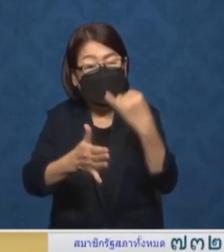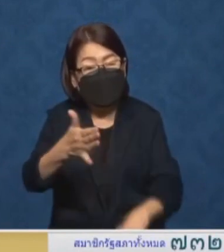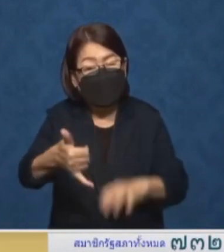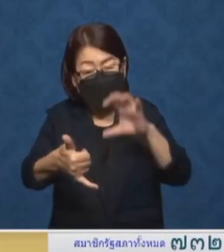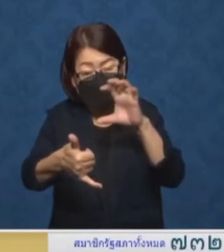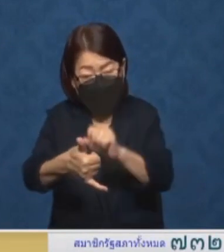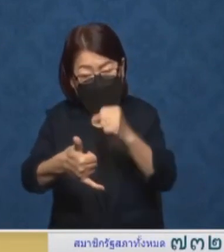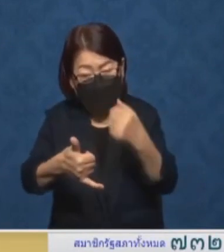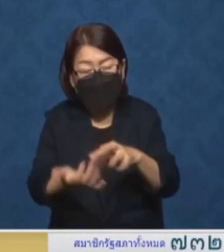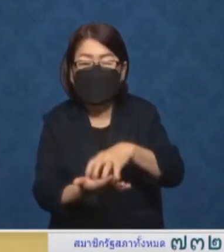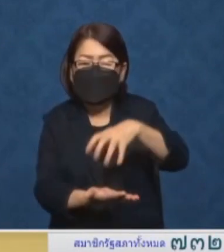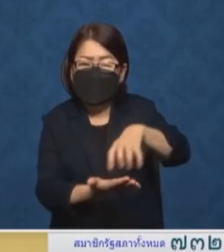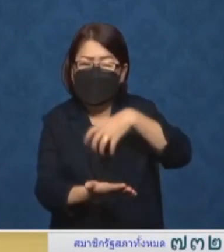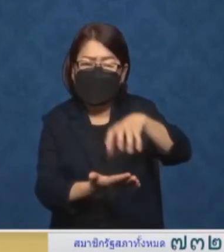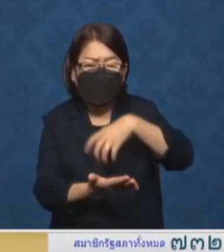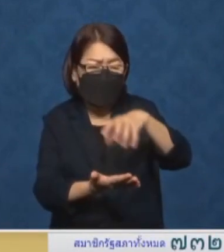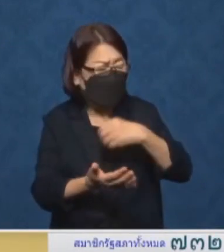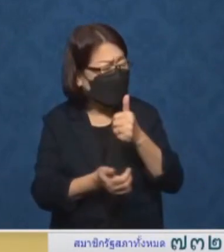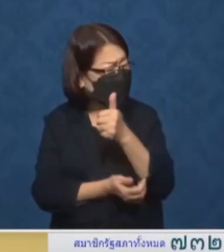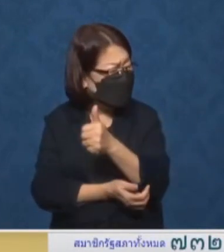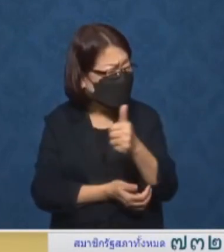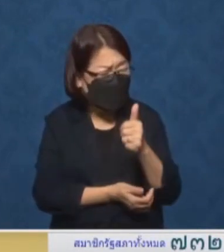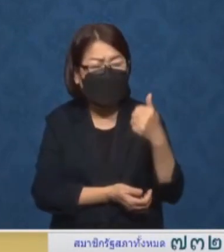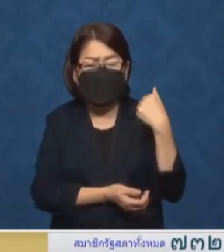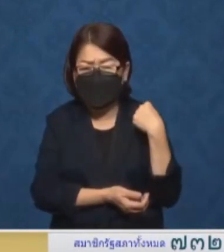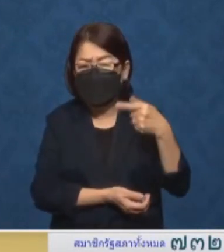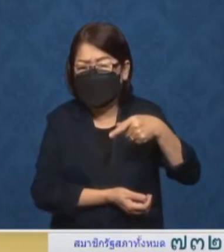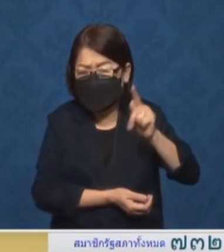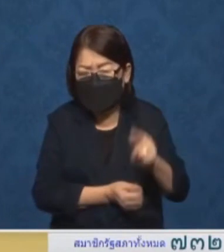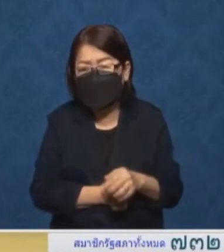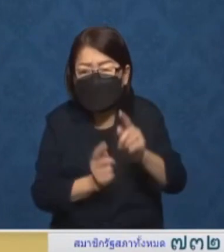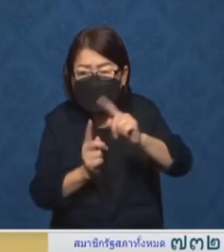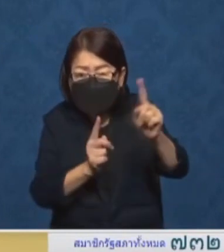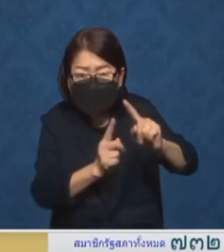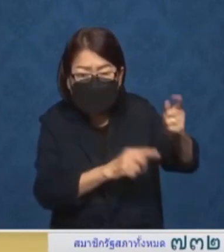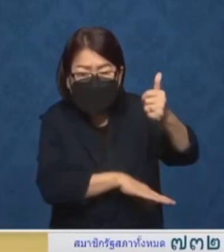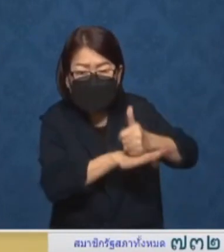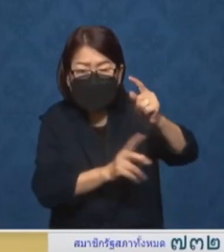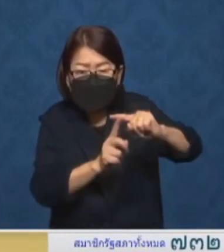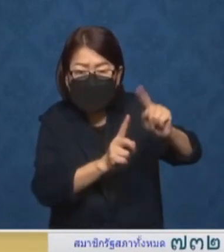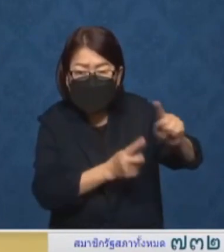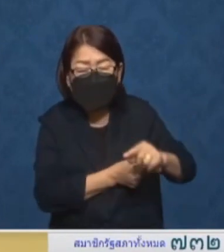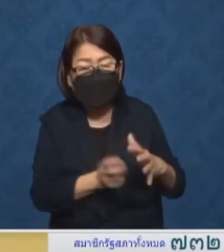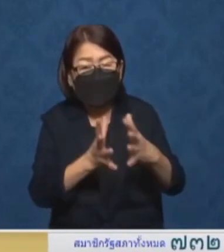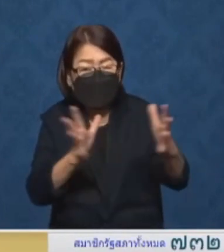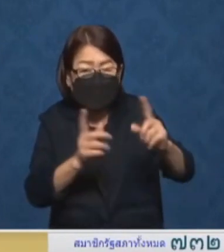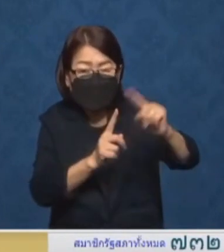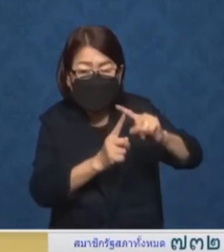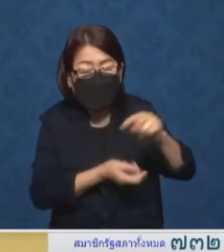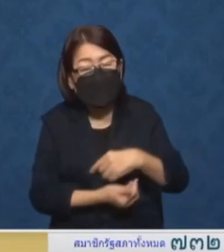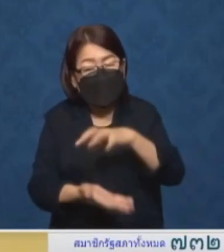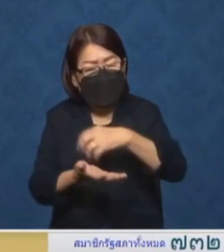คัญและเป็นประโยชน์อย่างยิ่งในการปราบปรามกระทำความผิดเกี่ยวกับยาเสพติดตามว